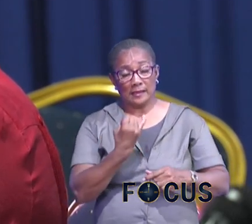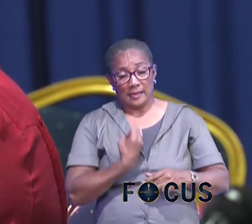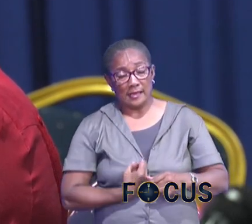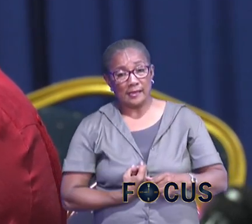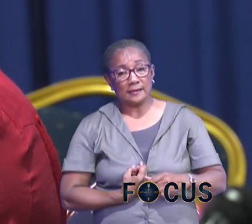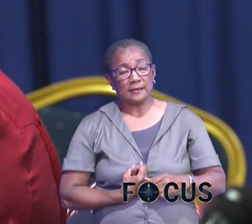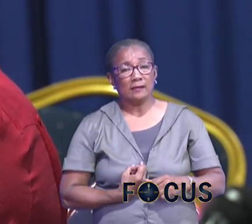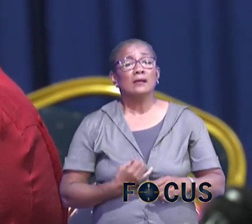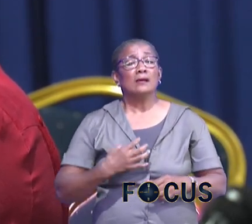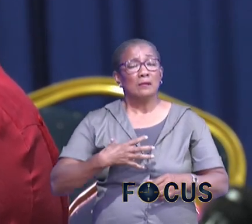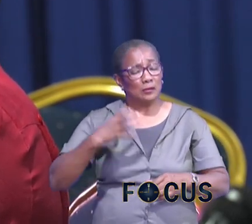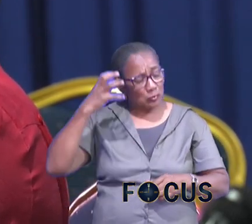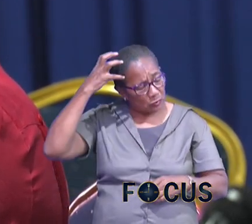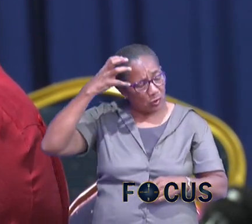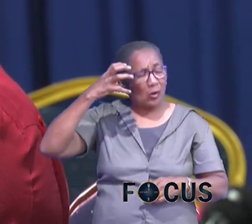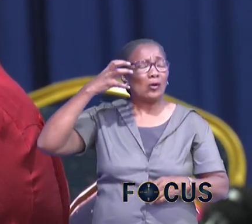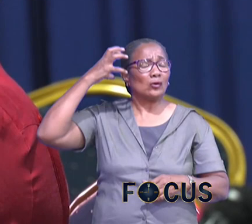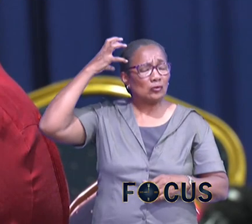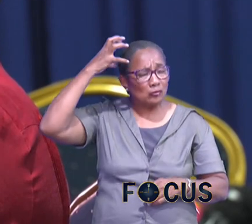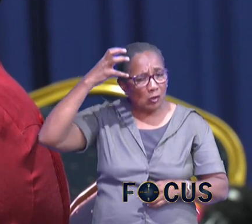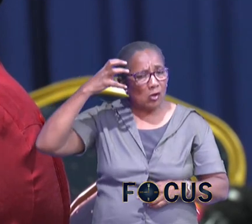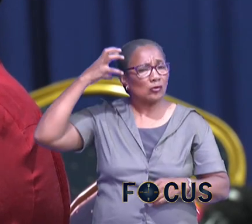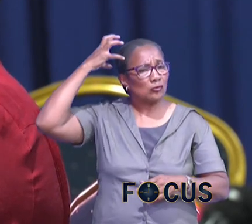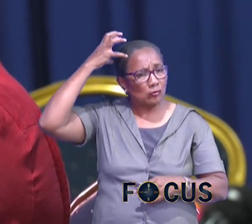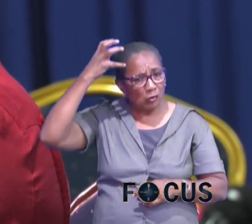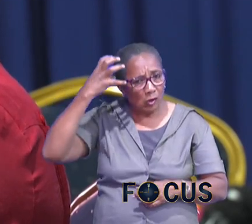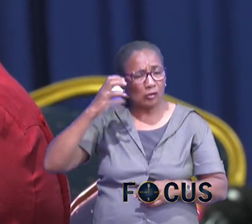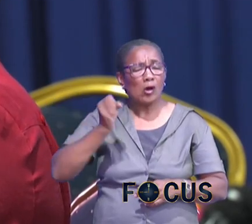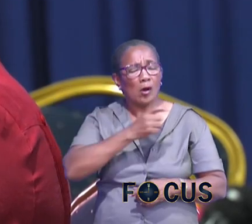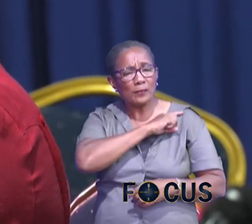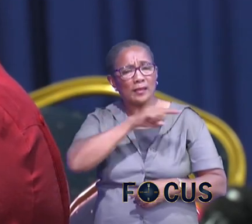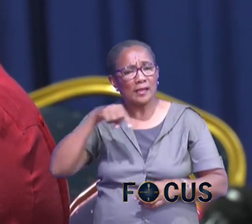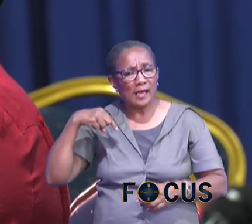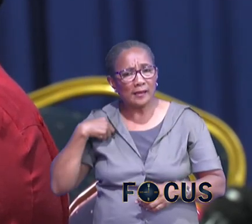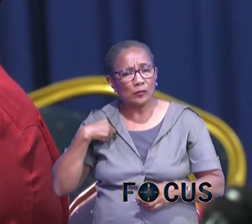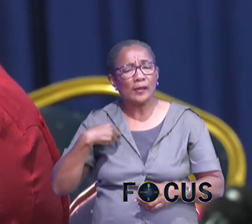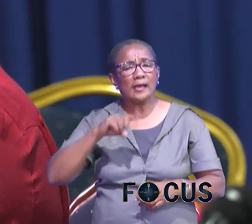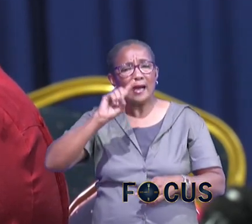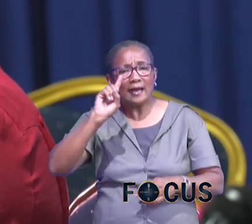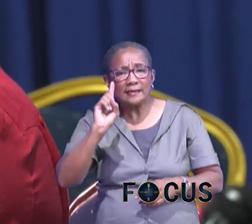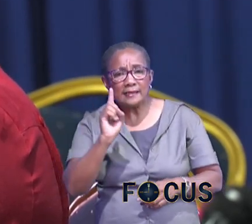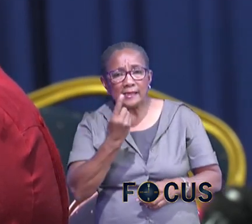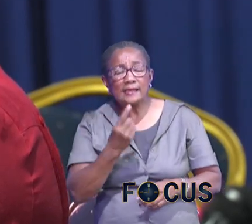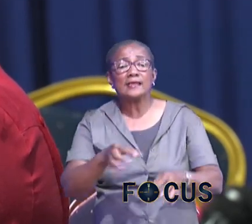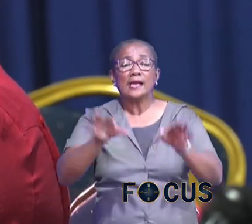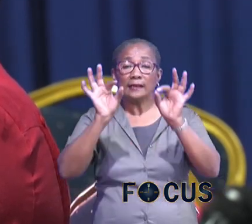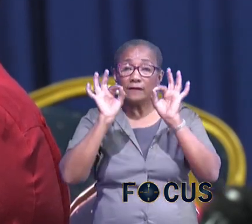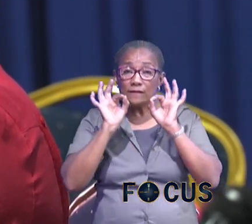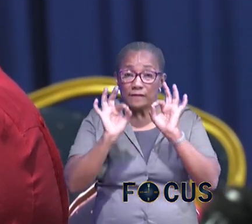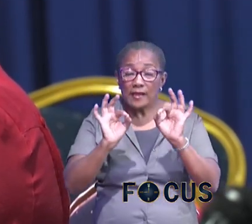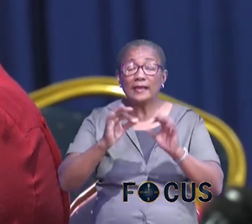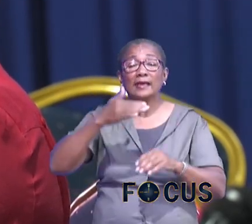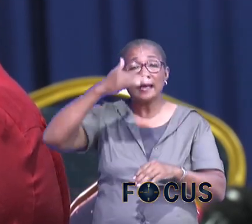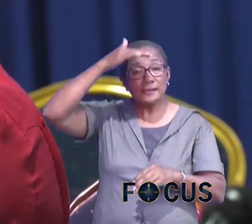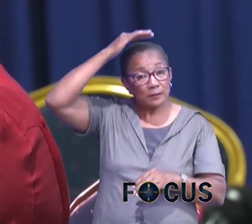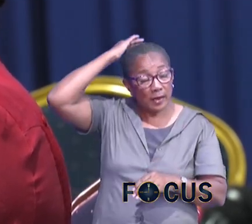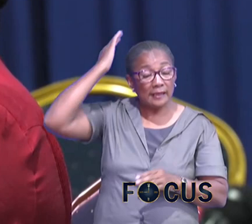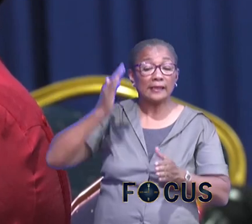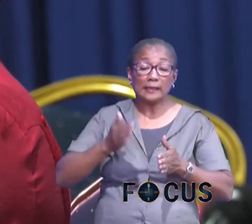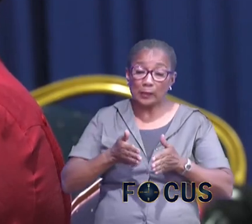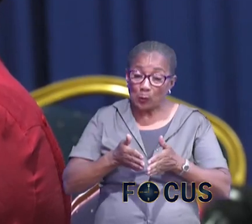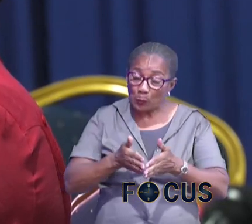Het baart ons zorgen, omdat wij als eerste instantie de veiligheidsmannen die de